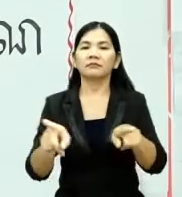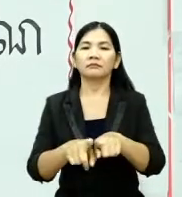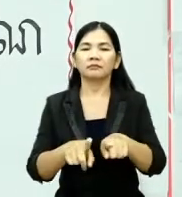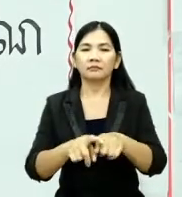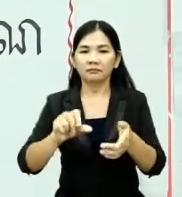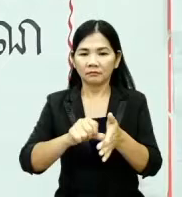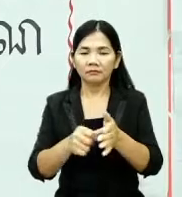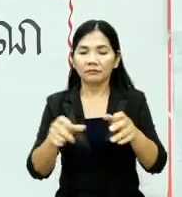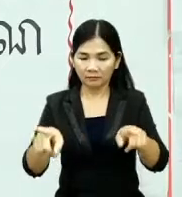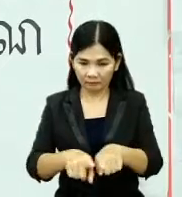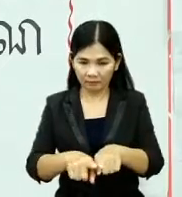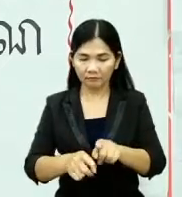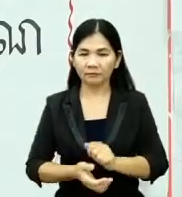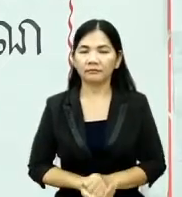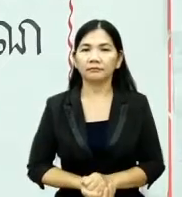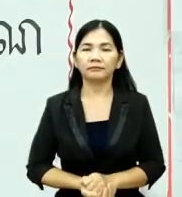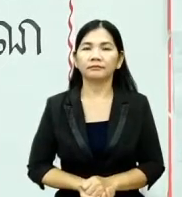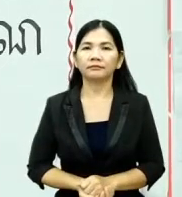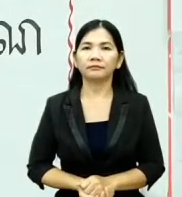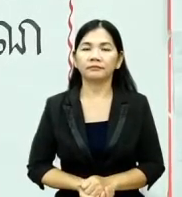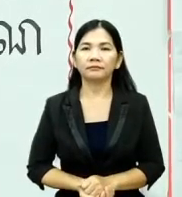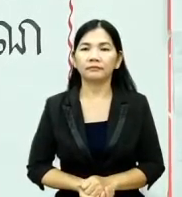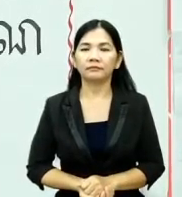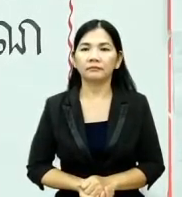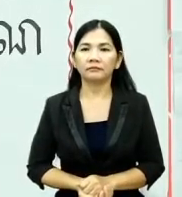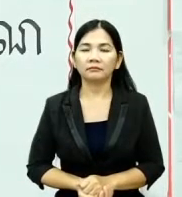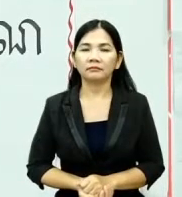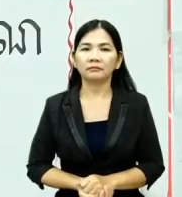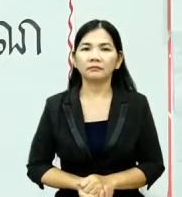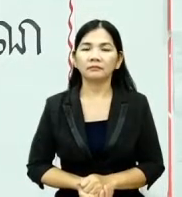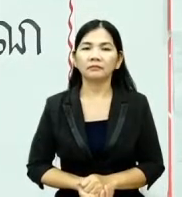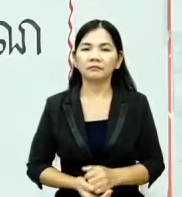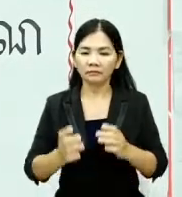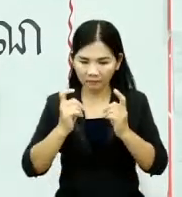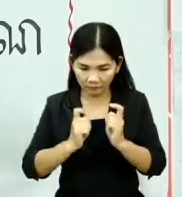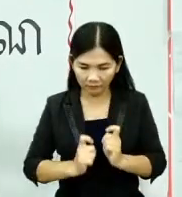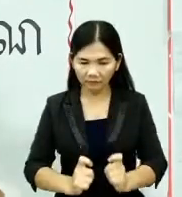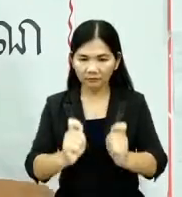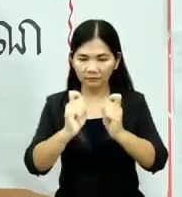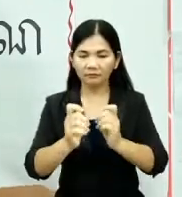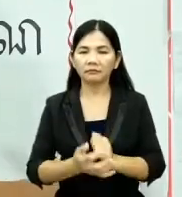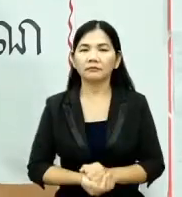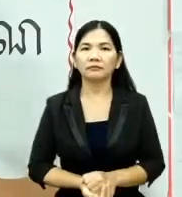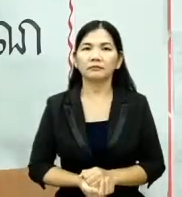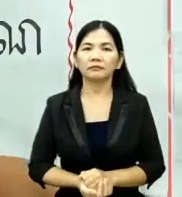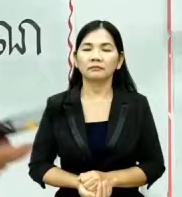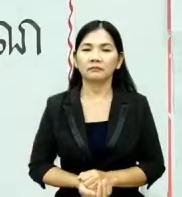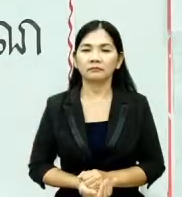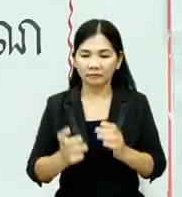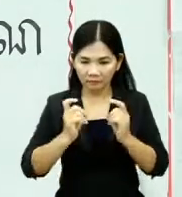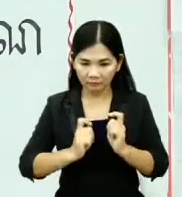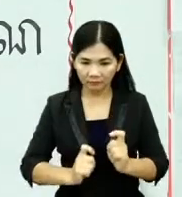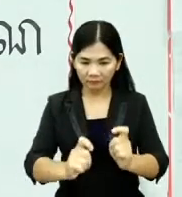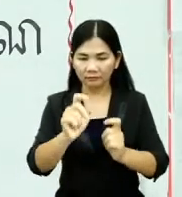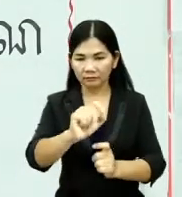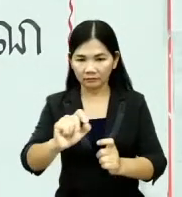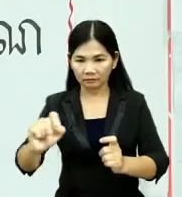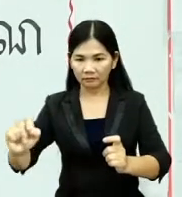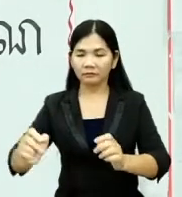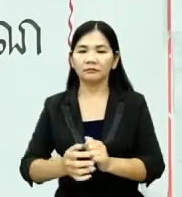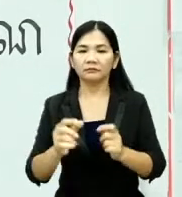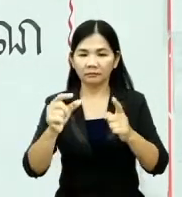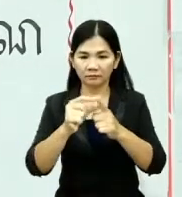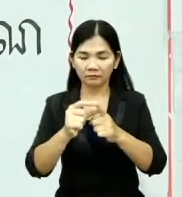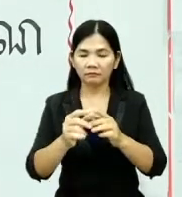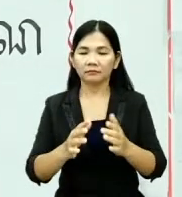này đối đôi khi này để cho nên cô cứ nhớ biết chả khát khom ní hai nè cô đang sửa sẽ bị khát khom ní chả bận to bị biết